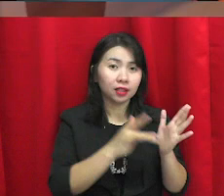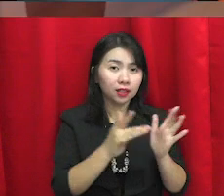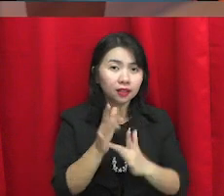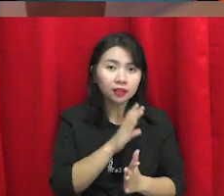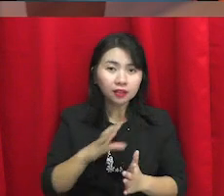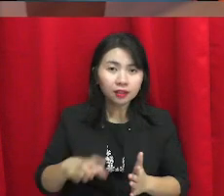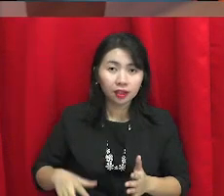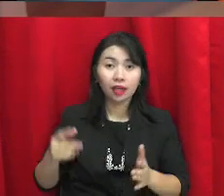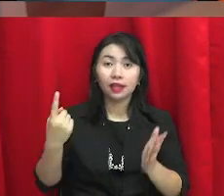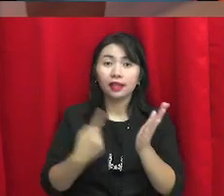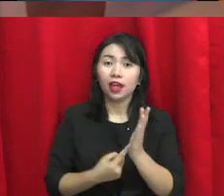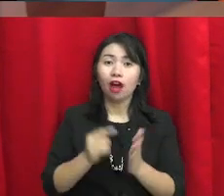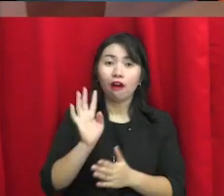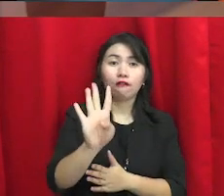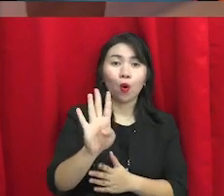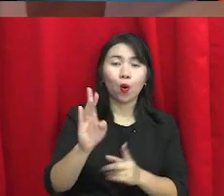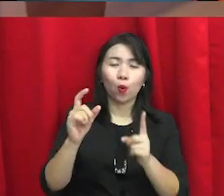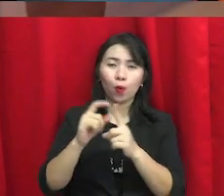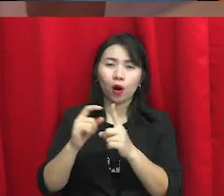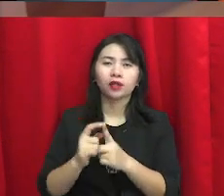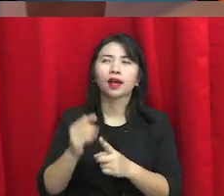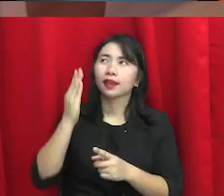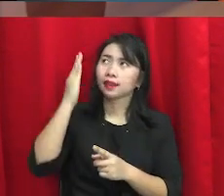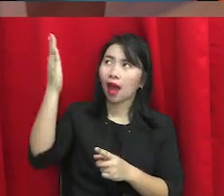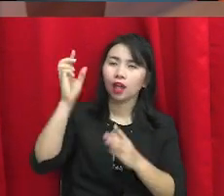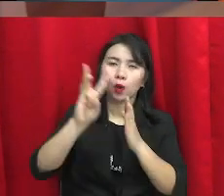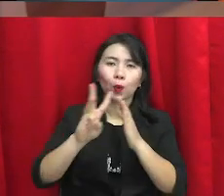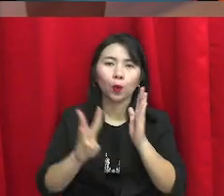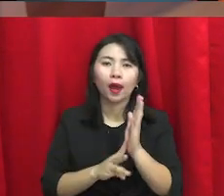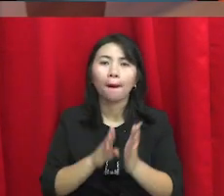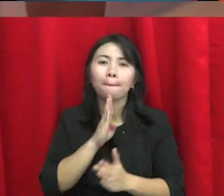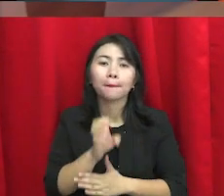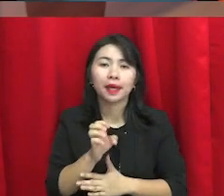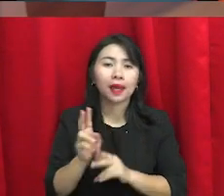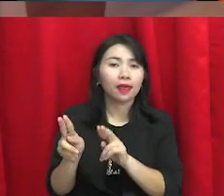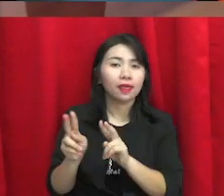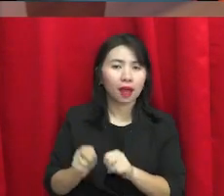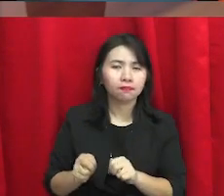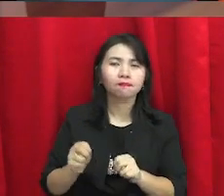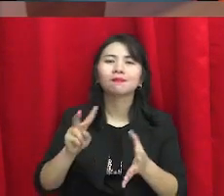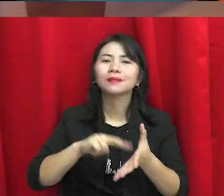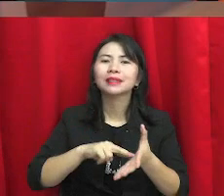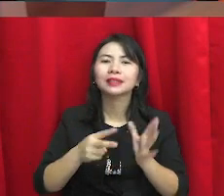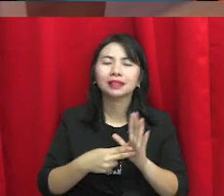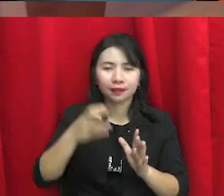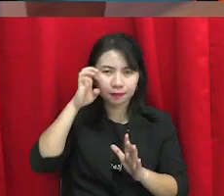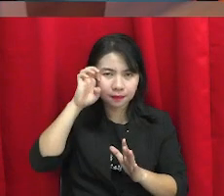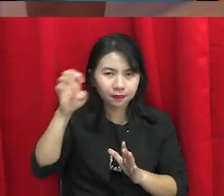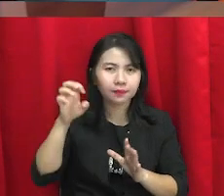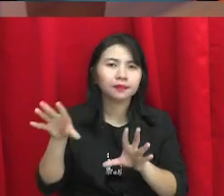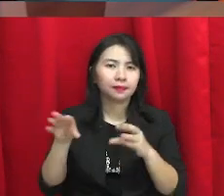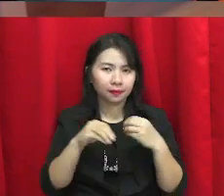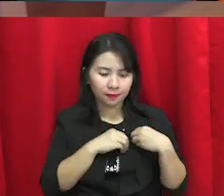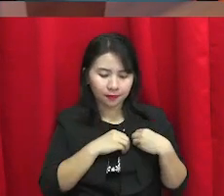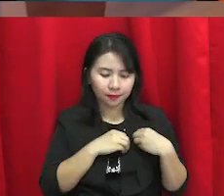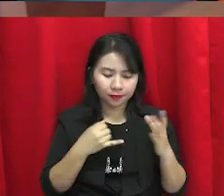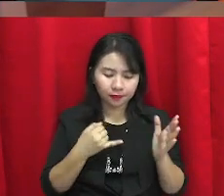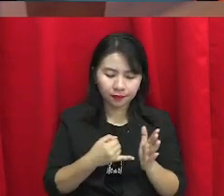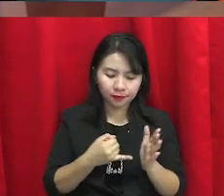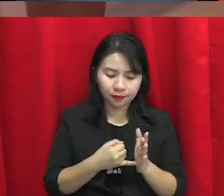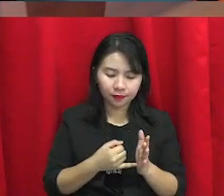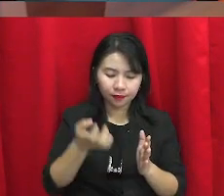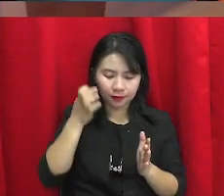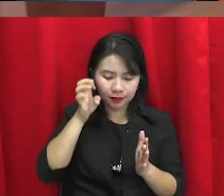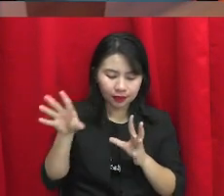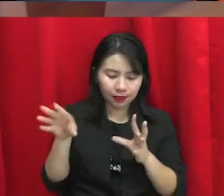forward phrase na thy will be done. In other words, mga kapatid, tanggap, makikita natin dito, tanggap ng